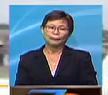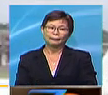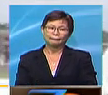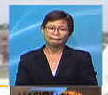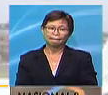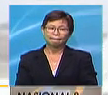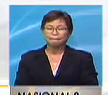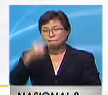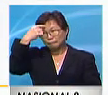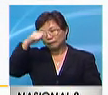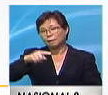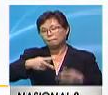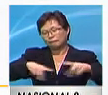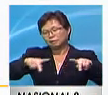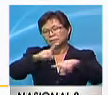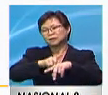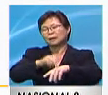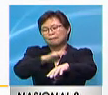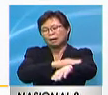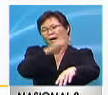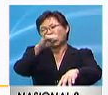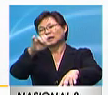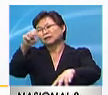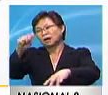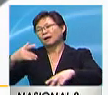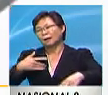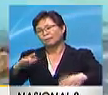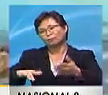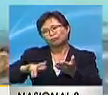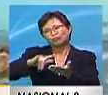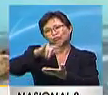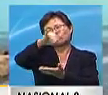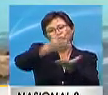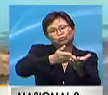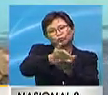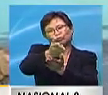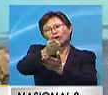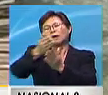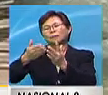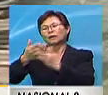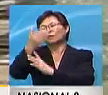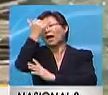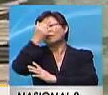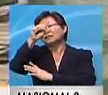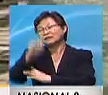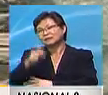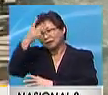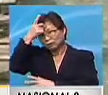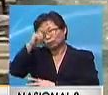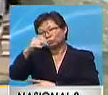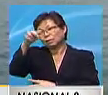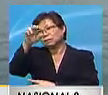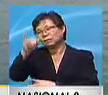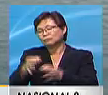Singapura bagi pasaran di Brazil siia mempunyai penerbangan terus melalui Afrika Selatan dat seri Mohamad Nazri turut